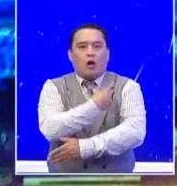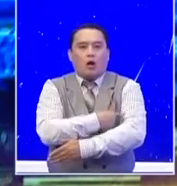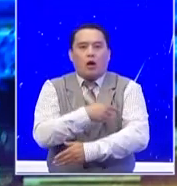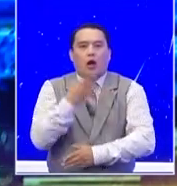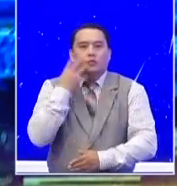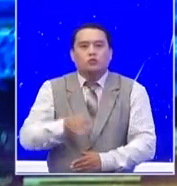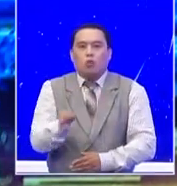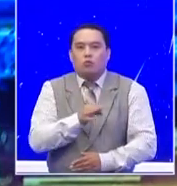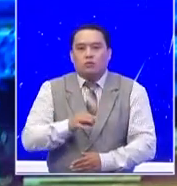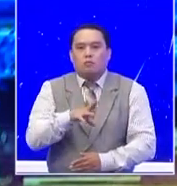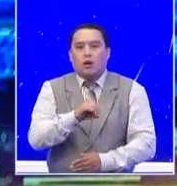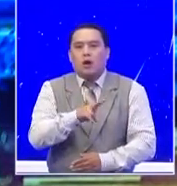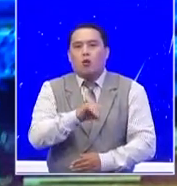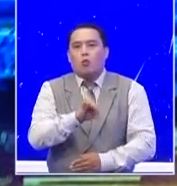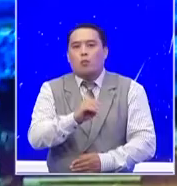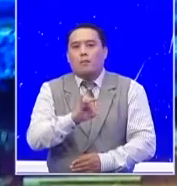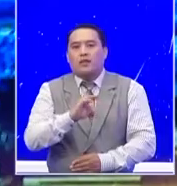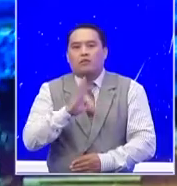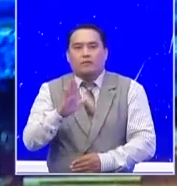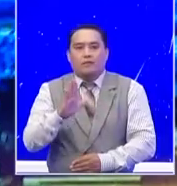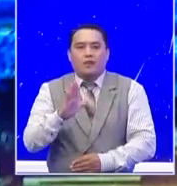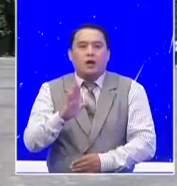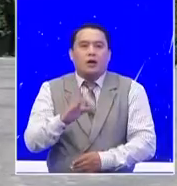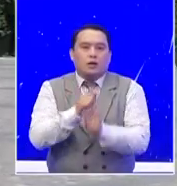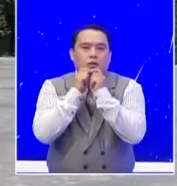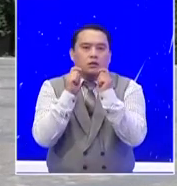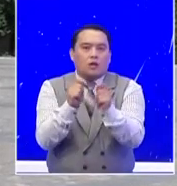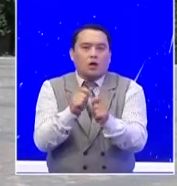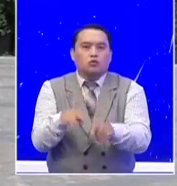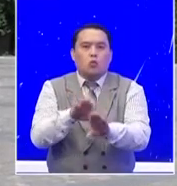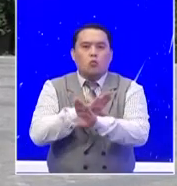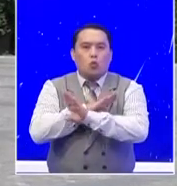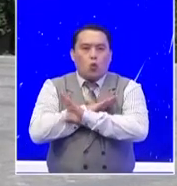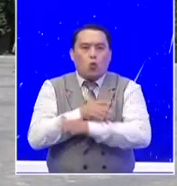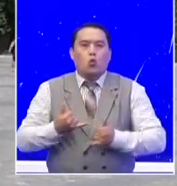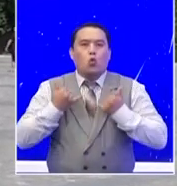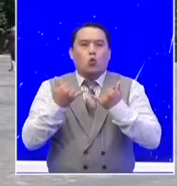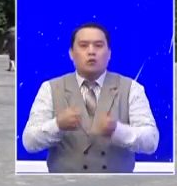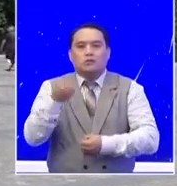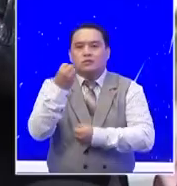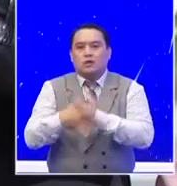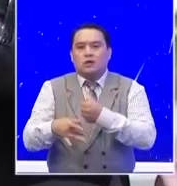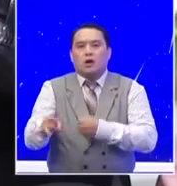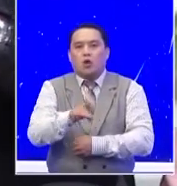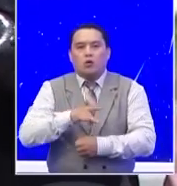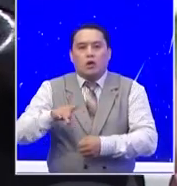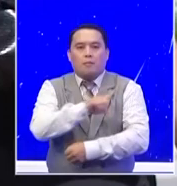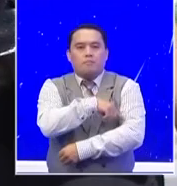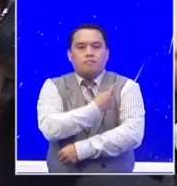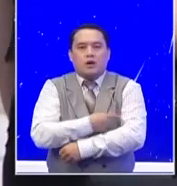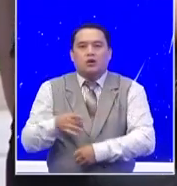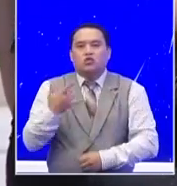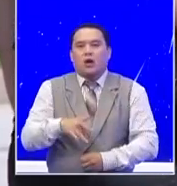врач Алматинской области Кайрат Баймухамбетов. Награжден посмертно орденом Курмет и врач Центральной районной больницы Жамбылского